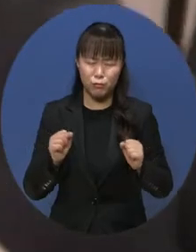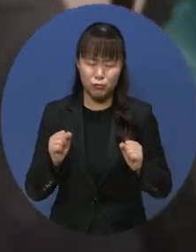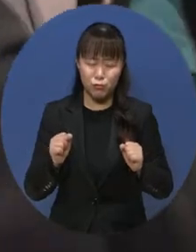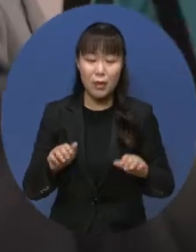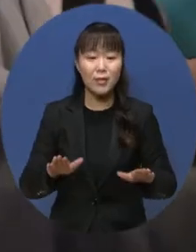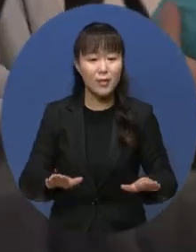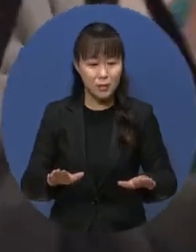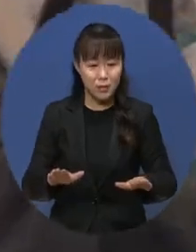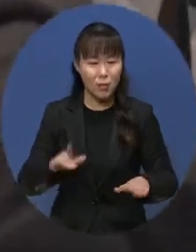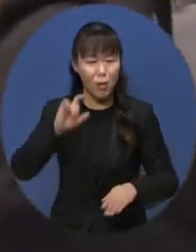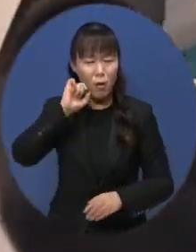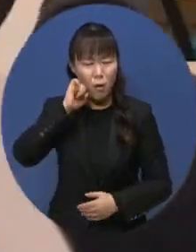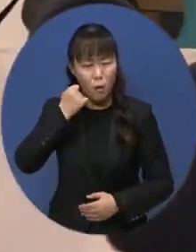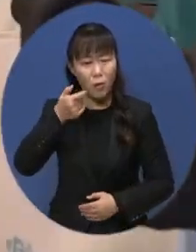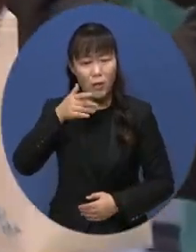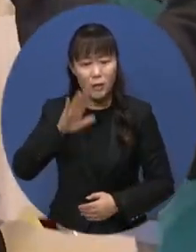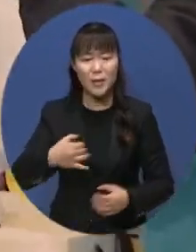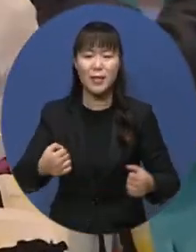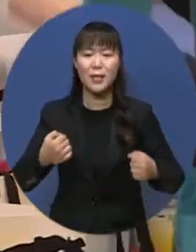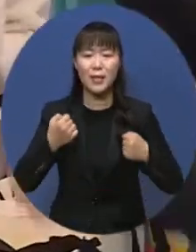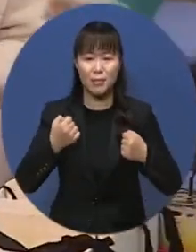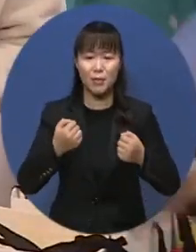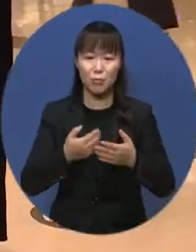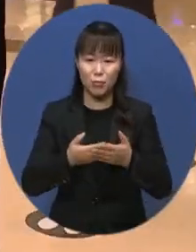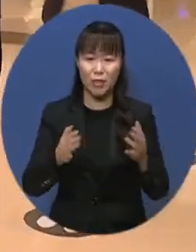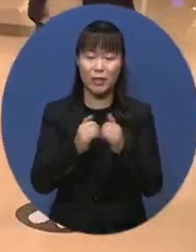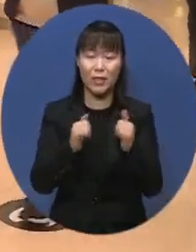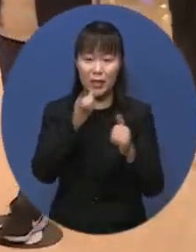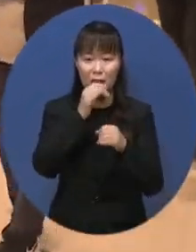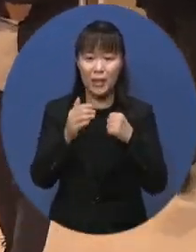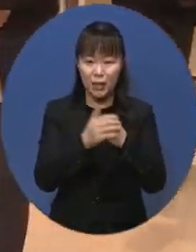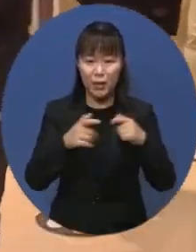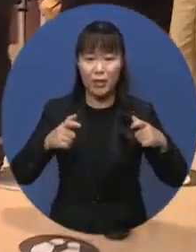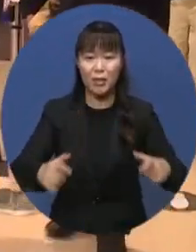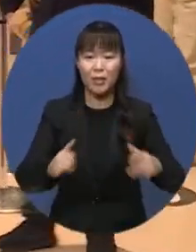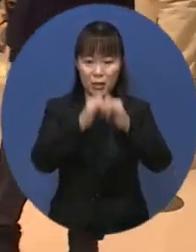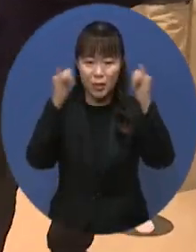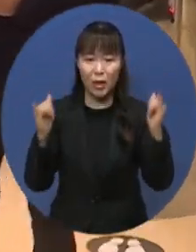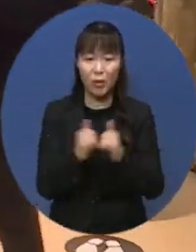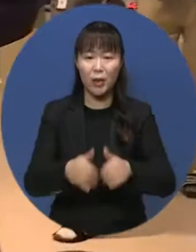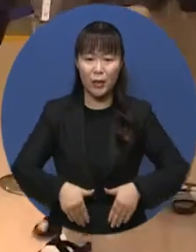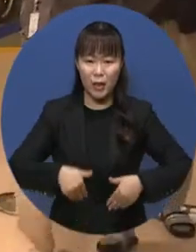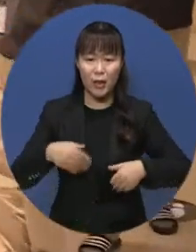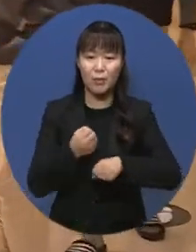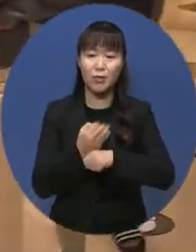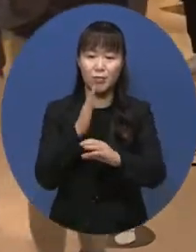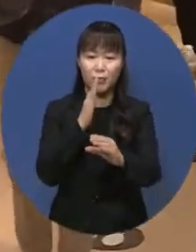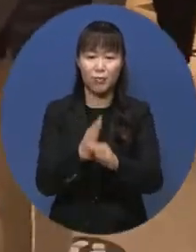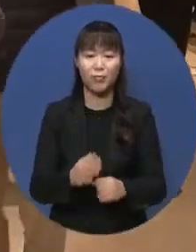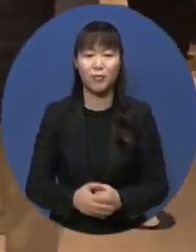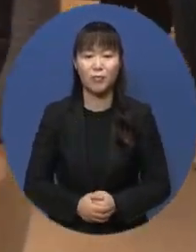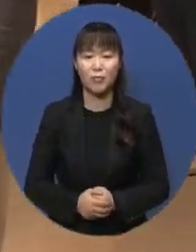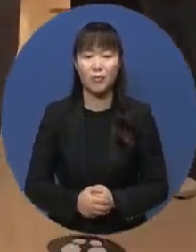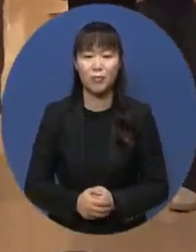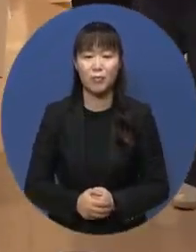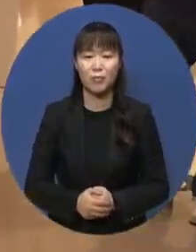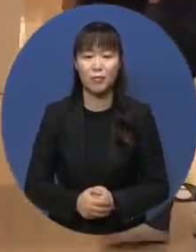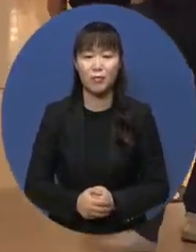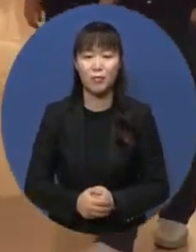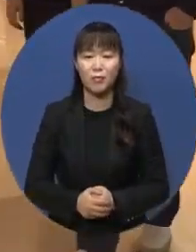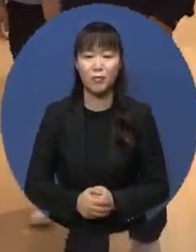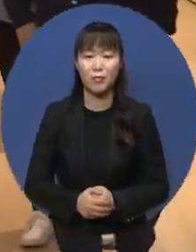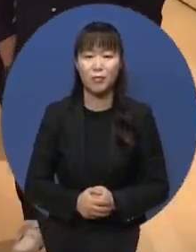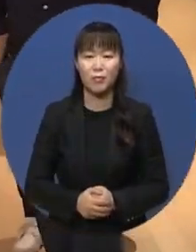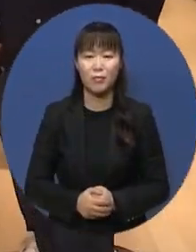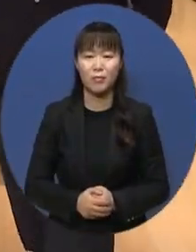어려움 속에서도 힘을 주는 이들이 보여 지역사회 온기를 전하고 있습니다 톡 tv 늬우스 박순용